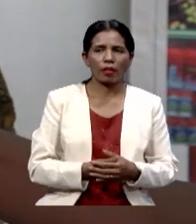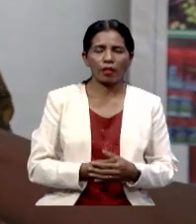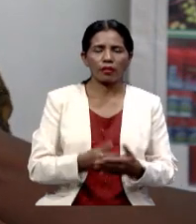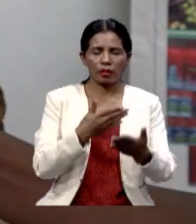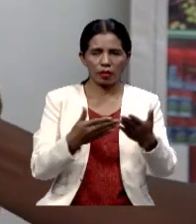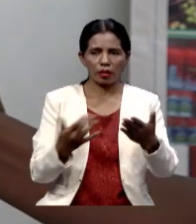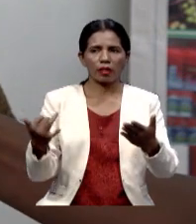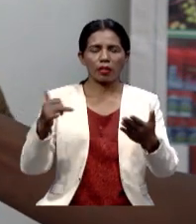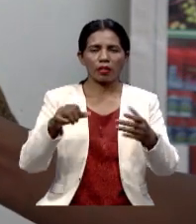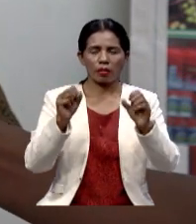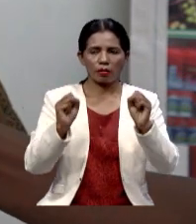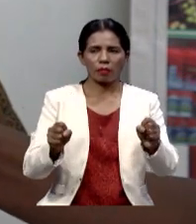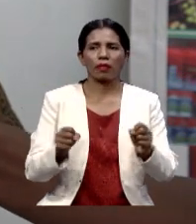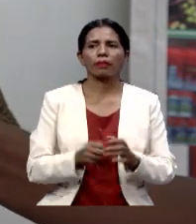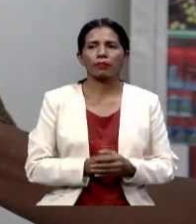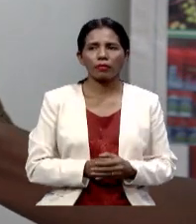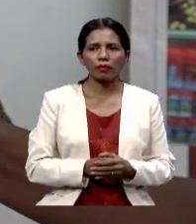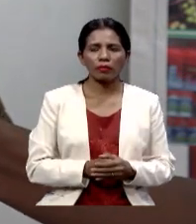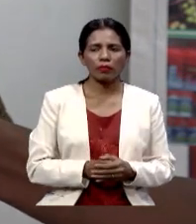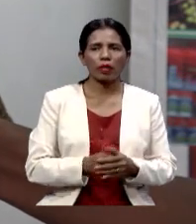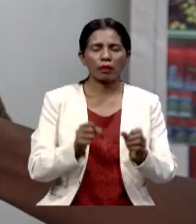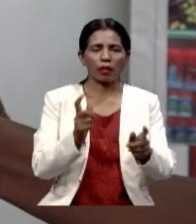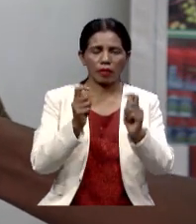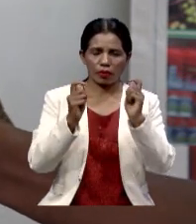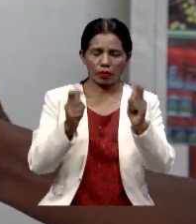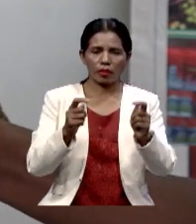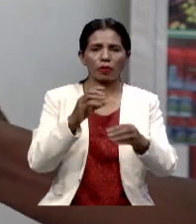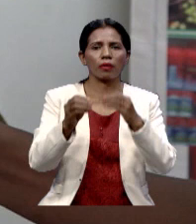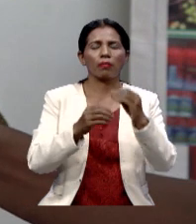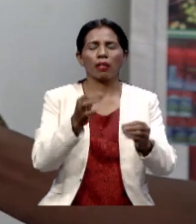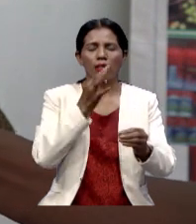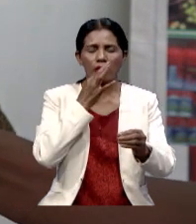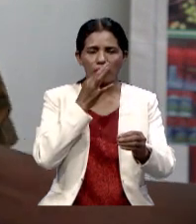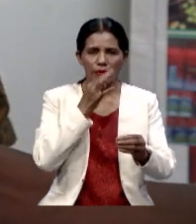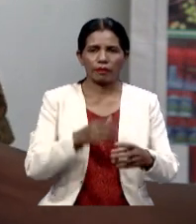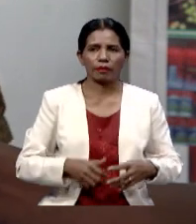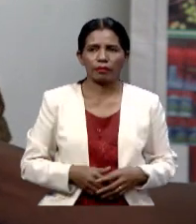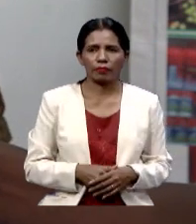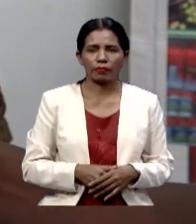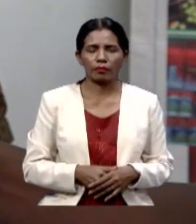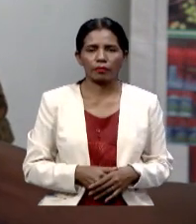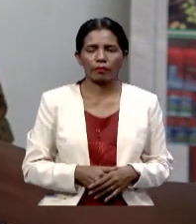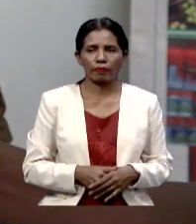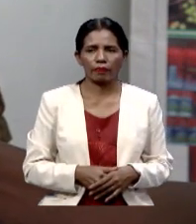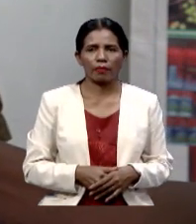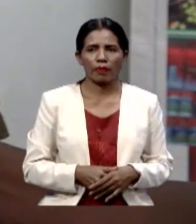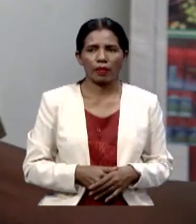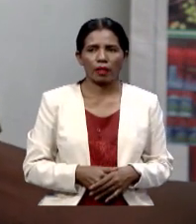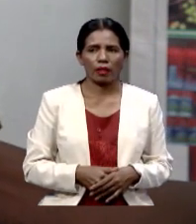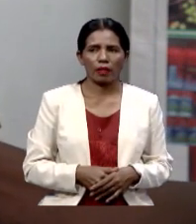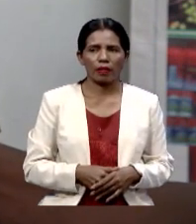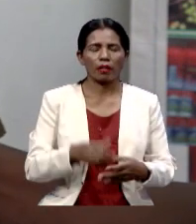peralatan sudah siap untuk melakukan pengujian pangan baik kimia maupun mikrobiologi dan